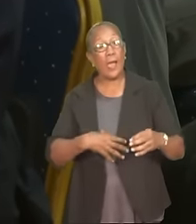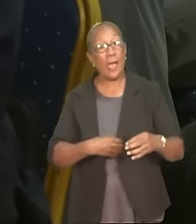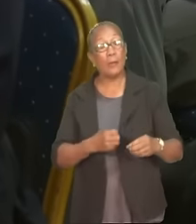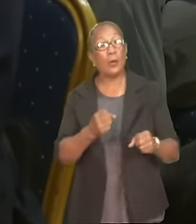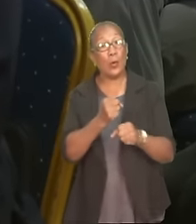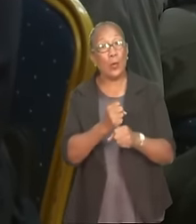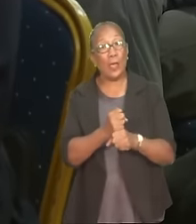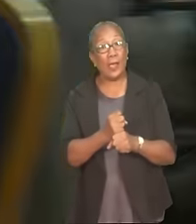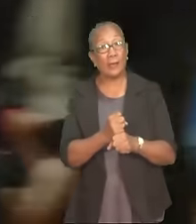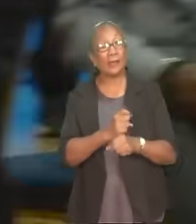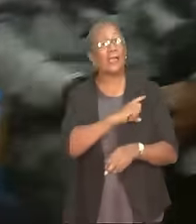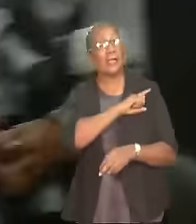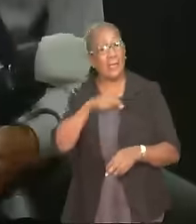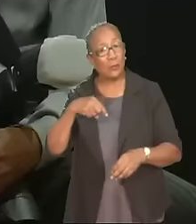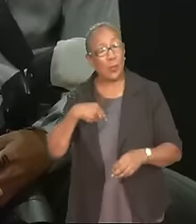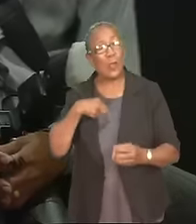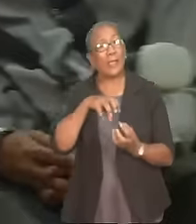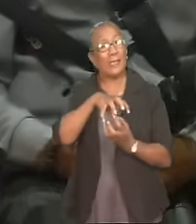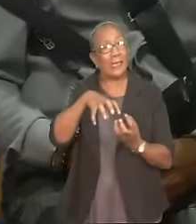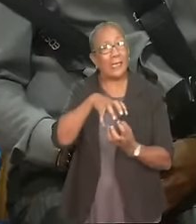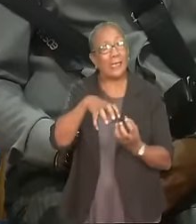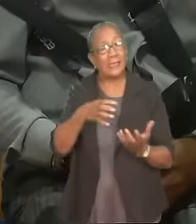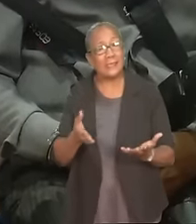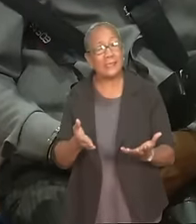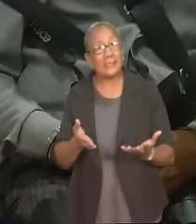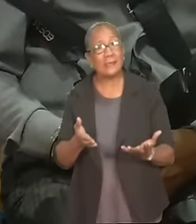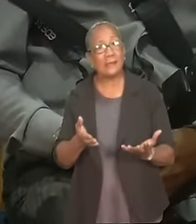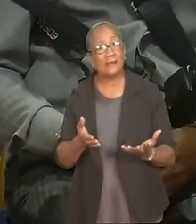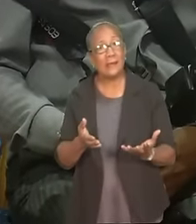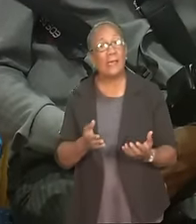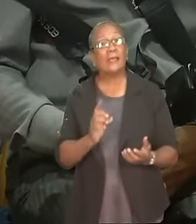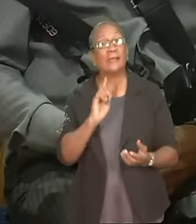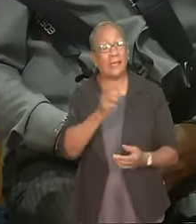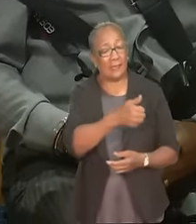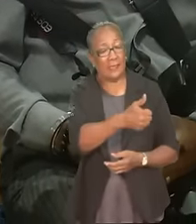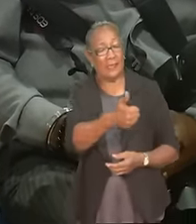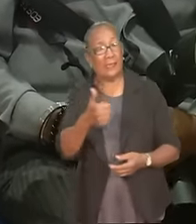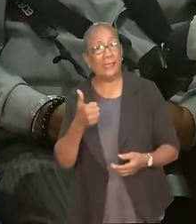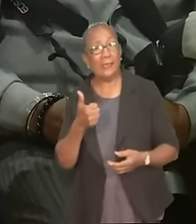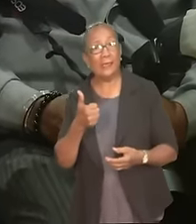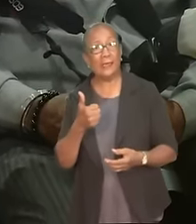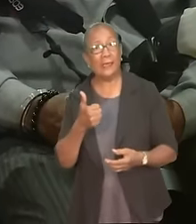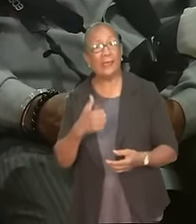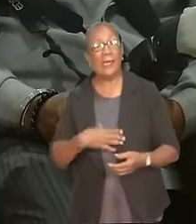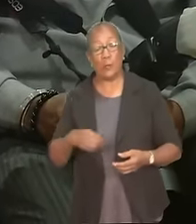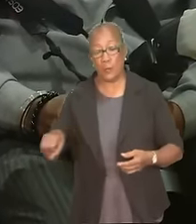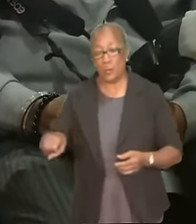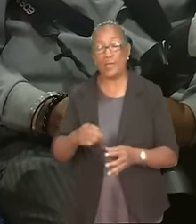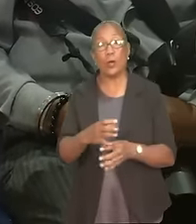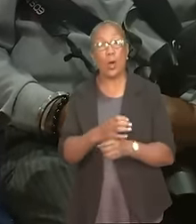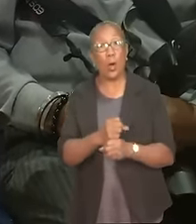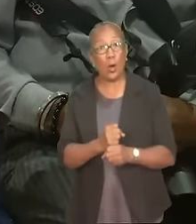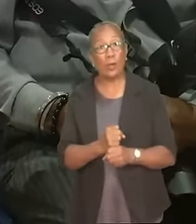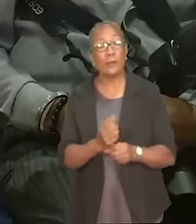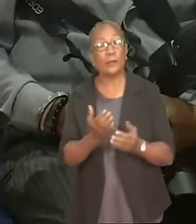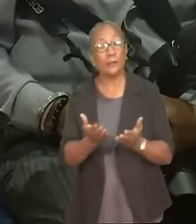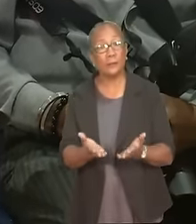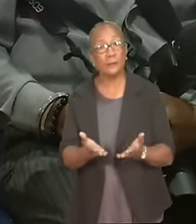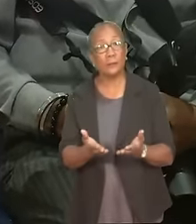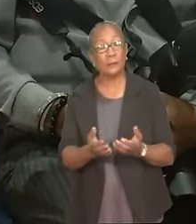hebben dat we uit de crisis zijn. En dat iedereen daar een bijdrage heeft